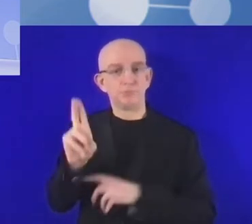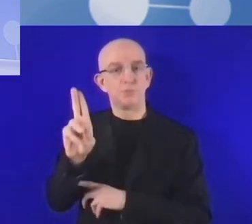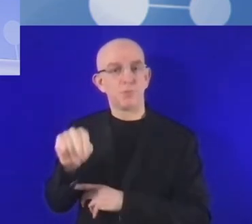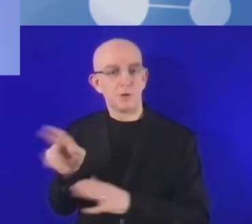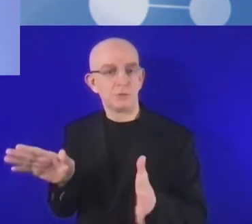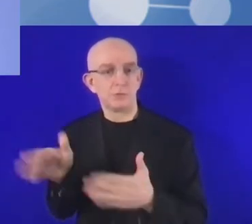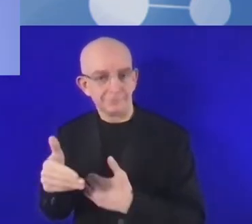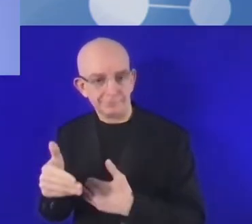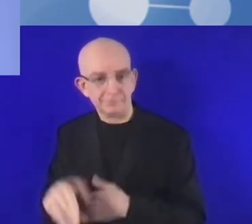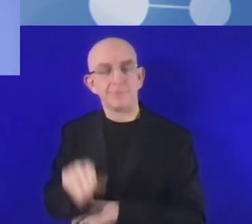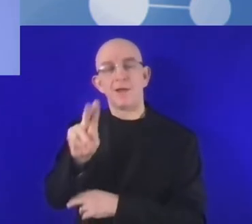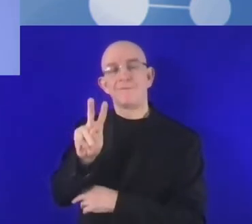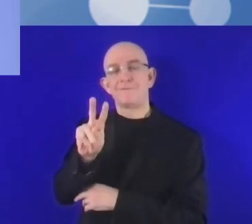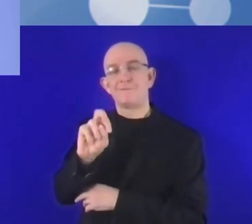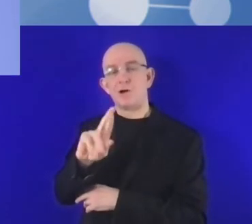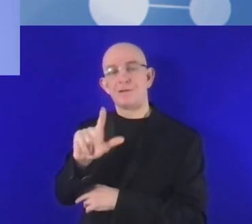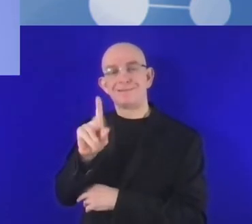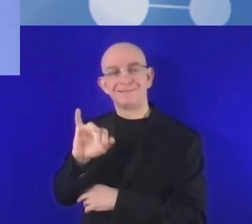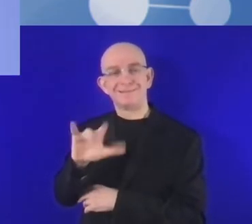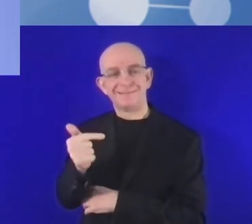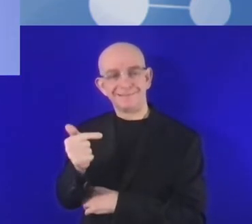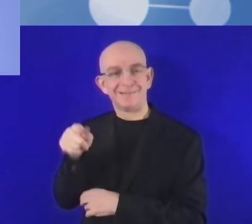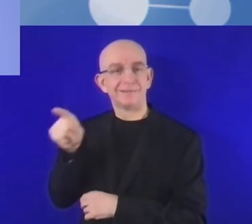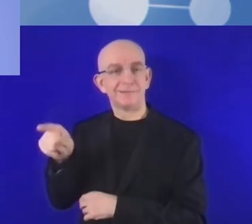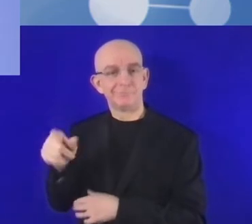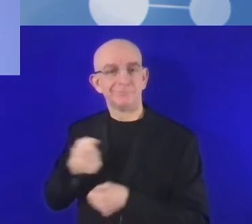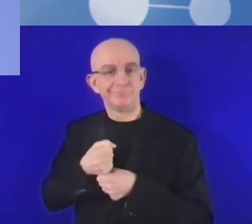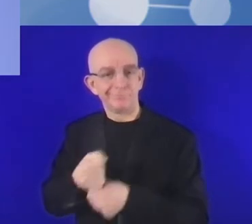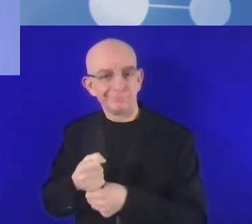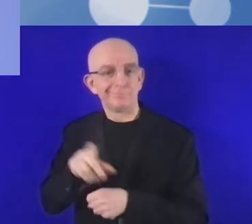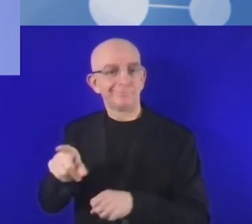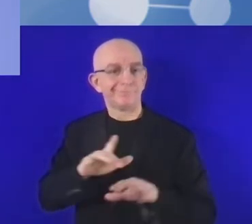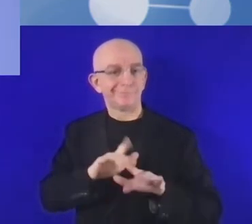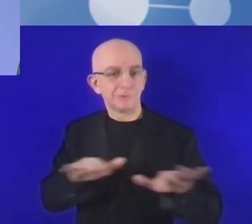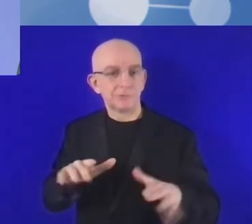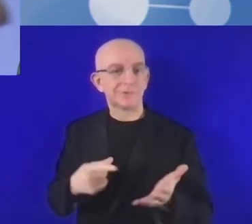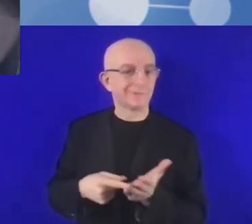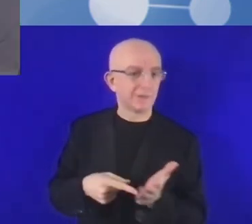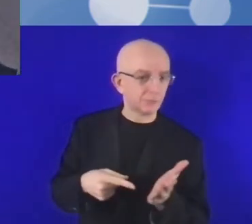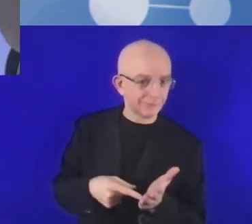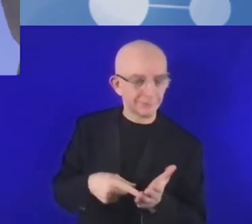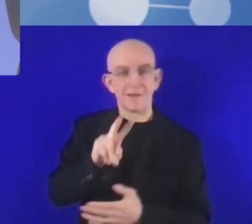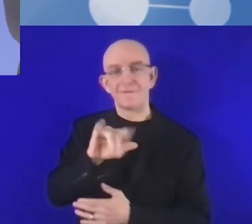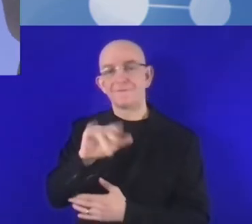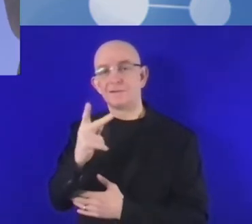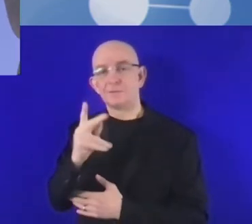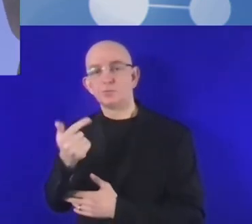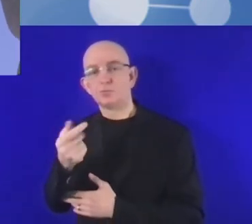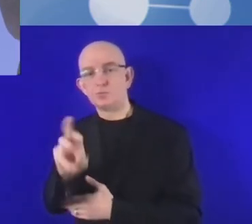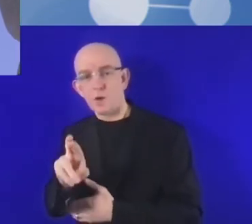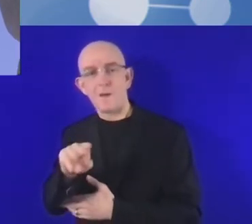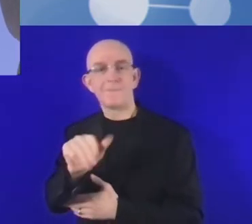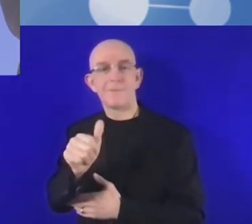Jishu Tashi. Hajo Wiktor Makarow Sienseng, ta się Latewenia Wajdziałbu Shuzi